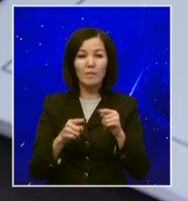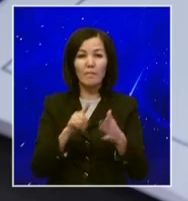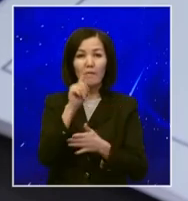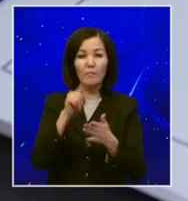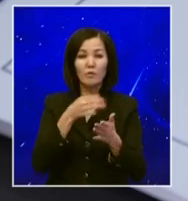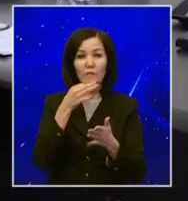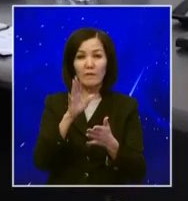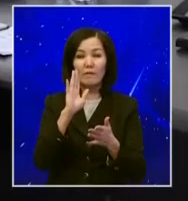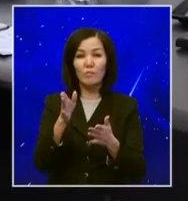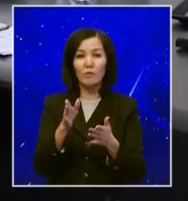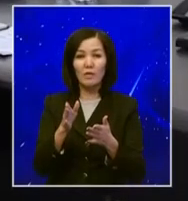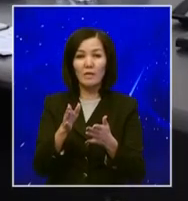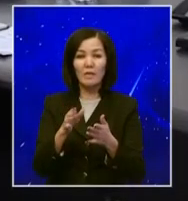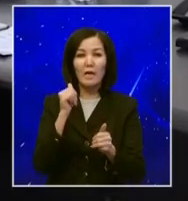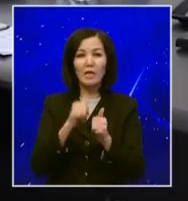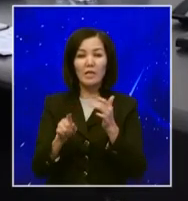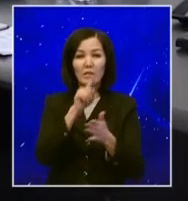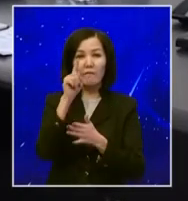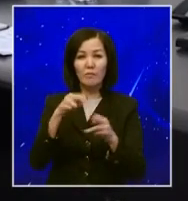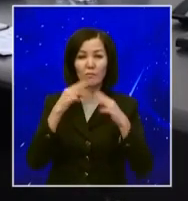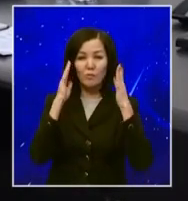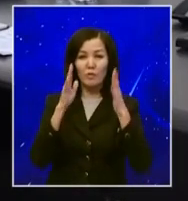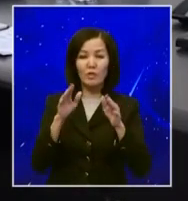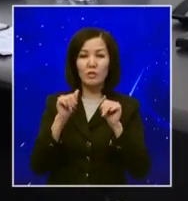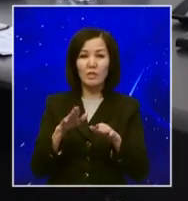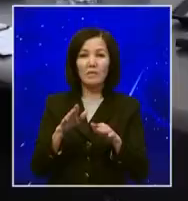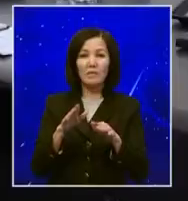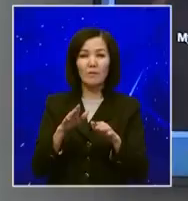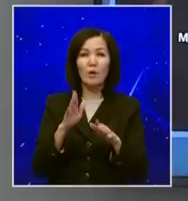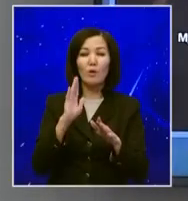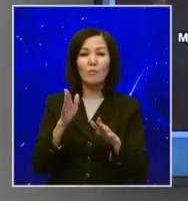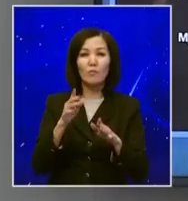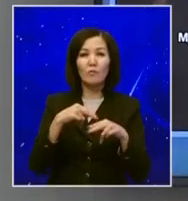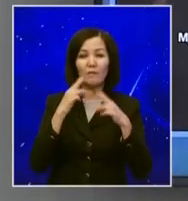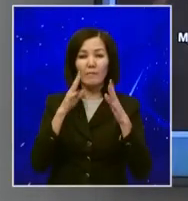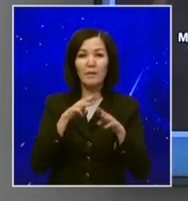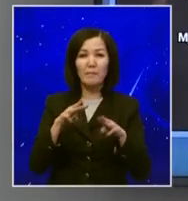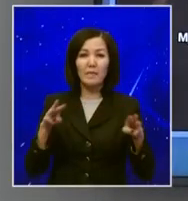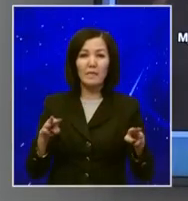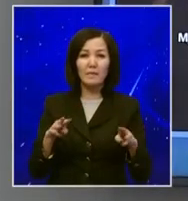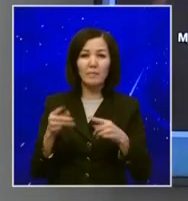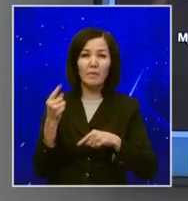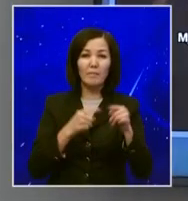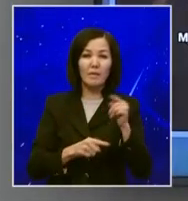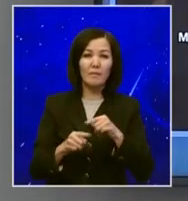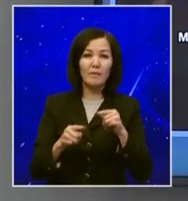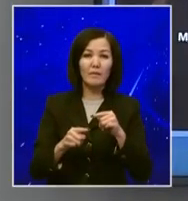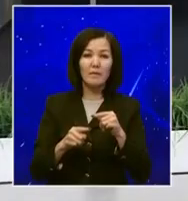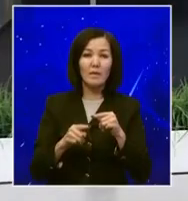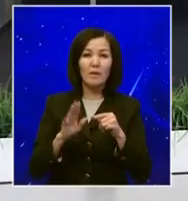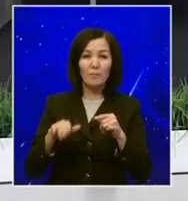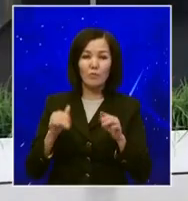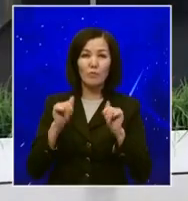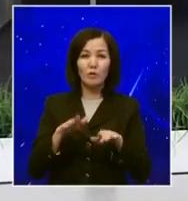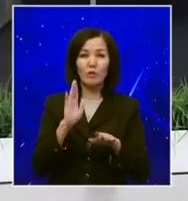Султанов отметил, что каждый вопрос не останется без внимания. Поднятые вопросы будут учтены министерством при принятии последующих решений. Мы